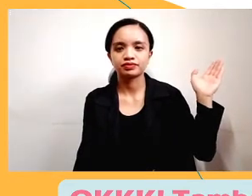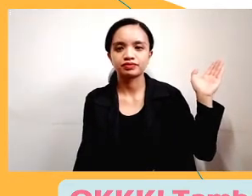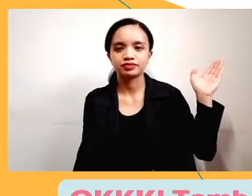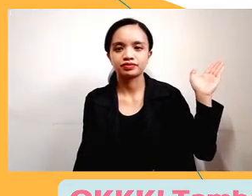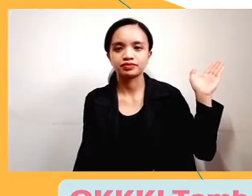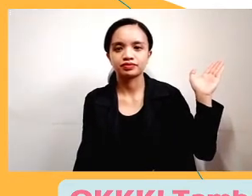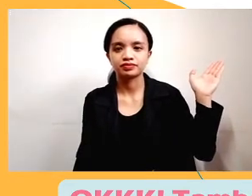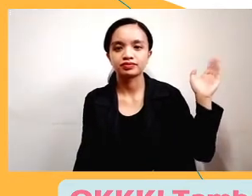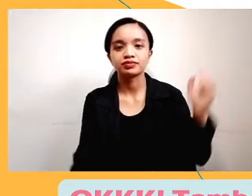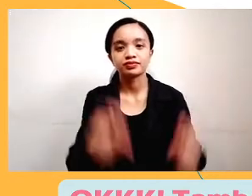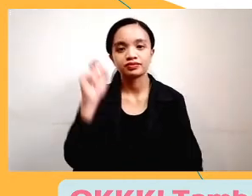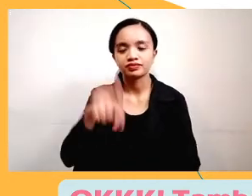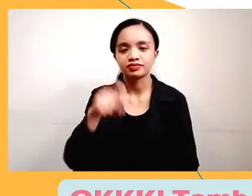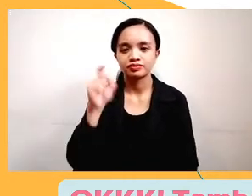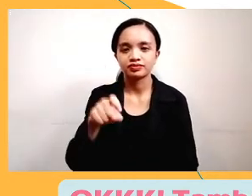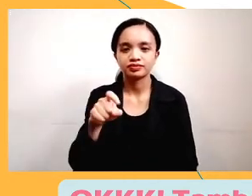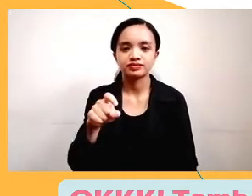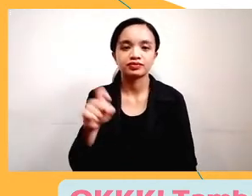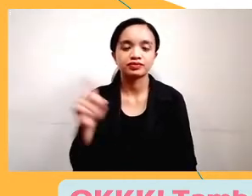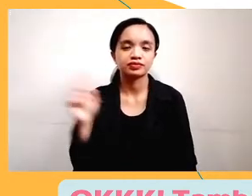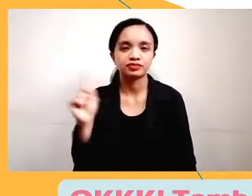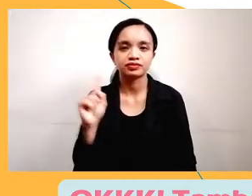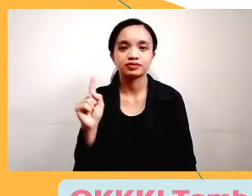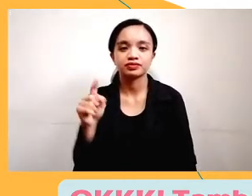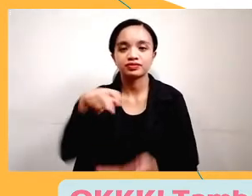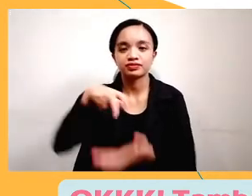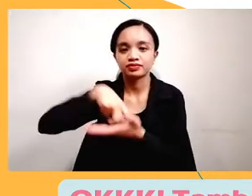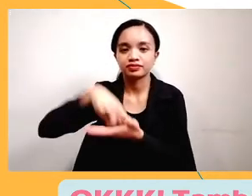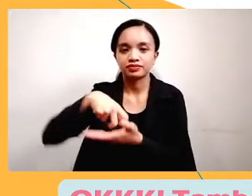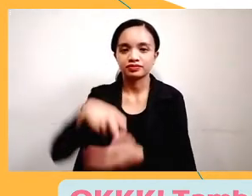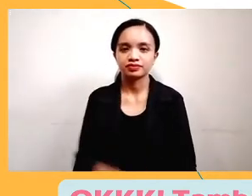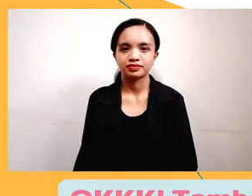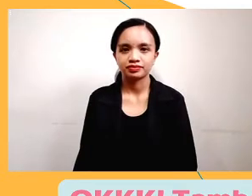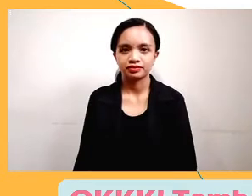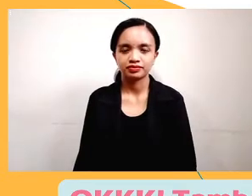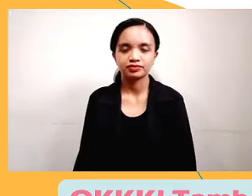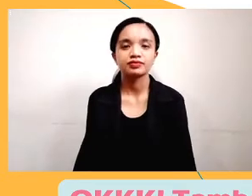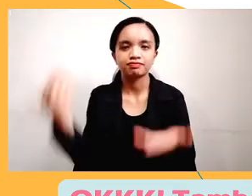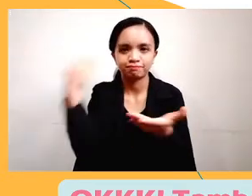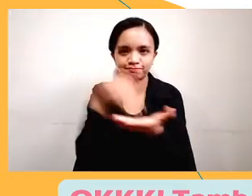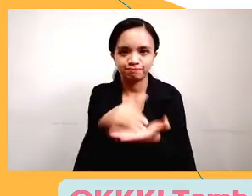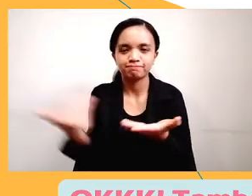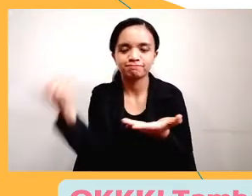dapat papunta sa harapan ang mga tubos natin. Ulit. And